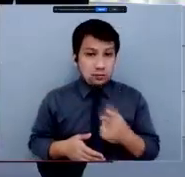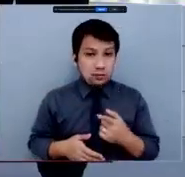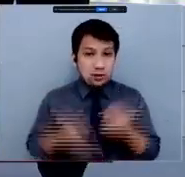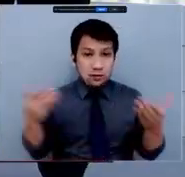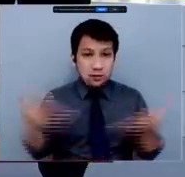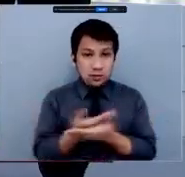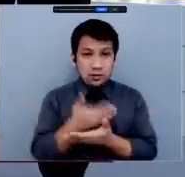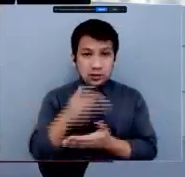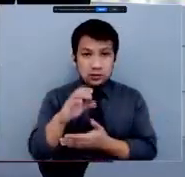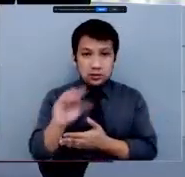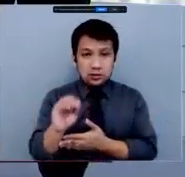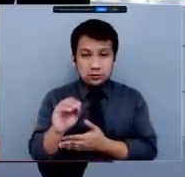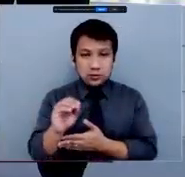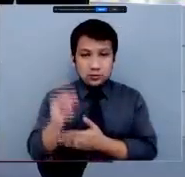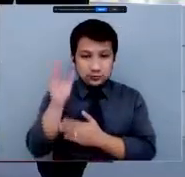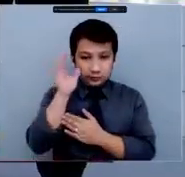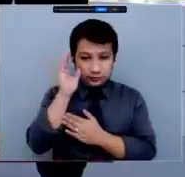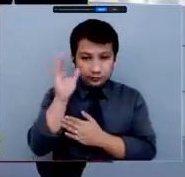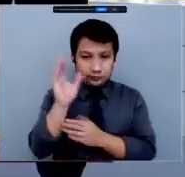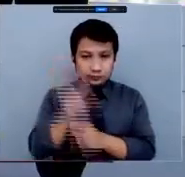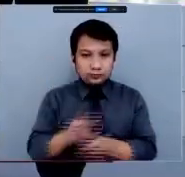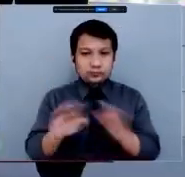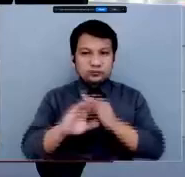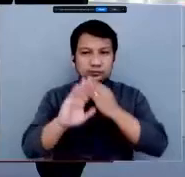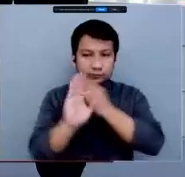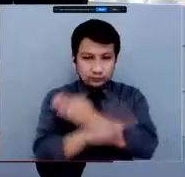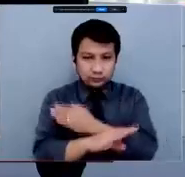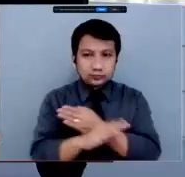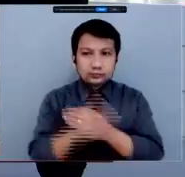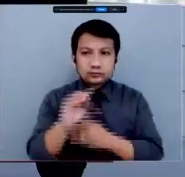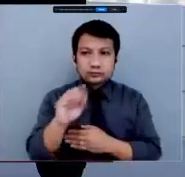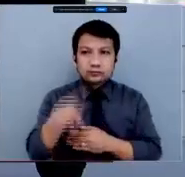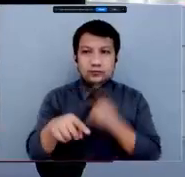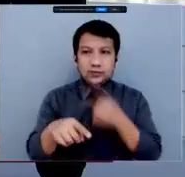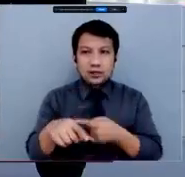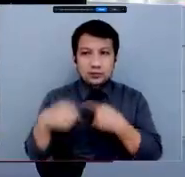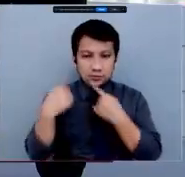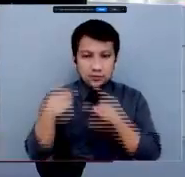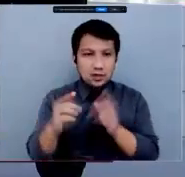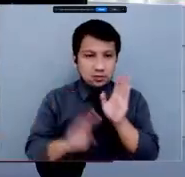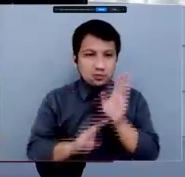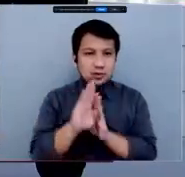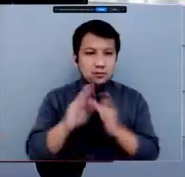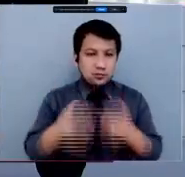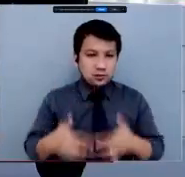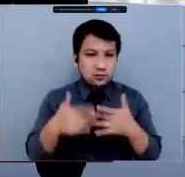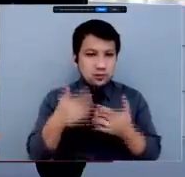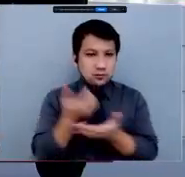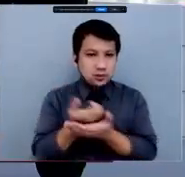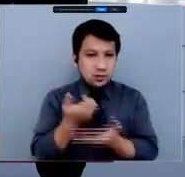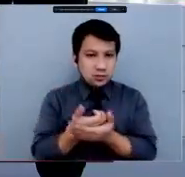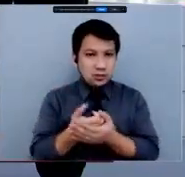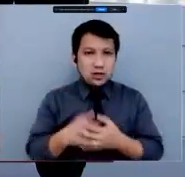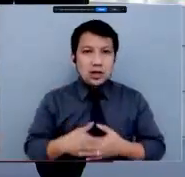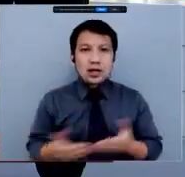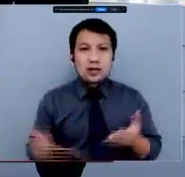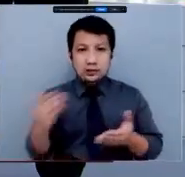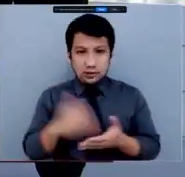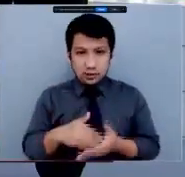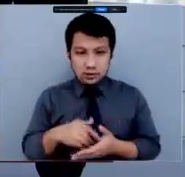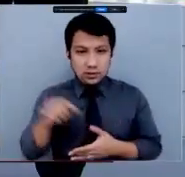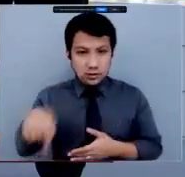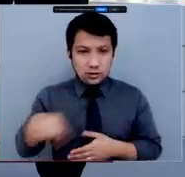ni Secretary Simato, kailangan nang ibalik ang open pit mining para raw buhayin ang industriya muli ng minahan sa